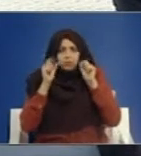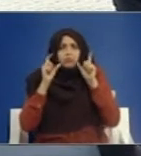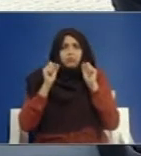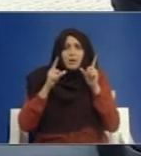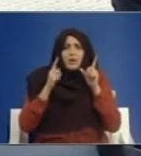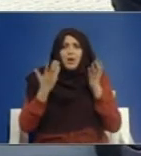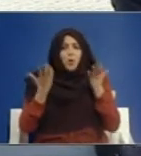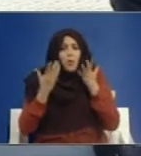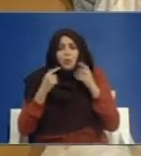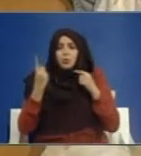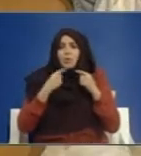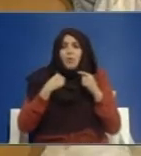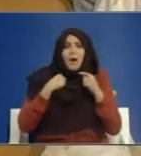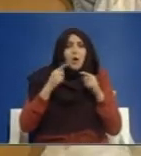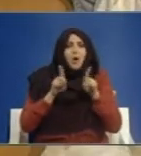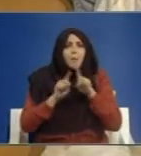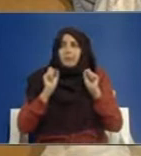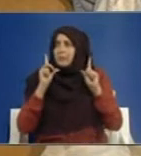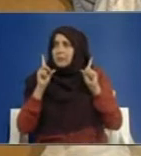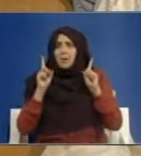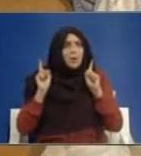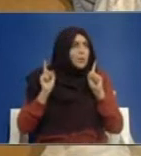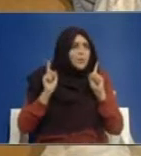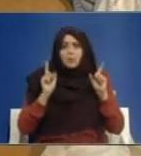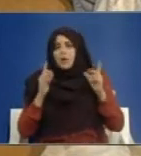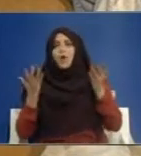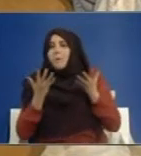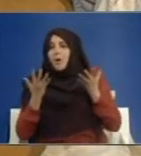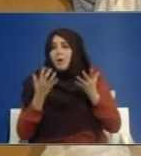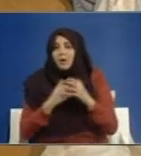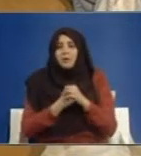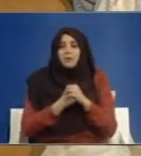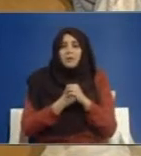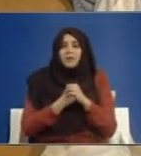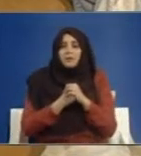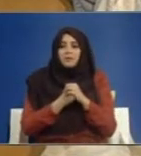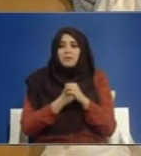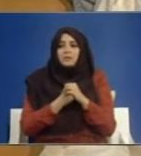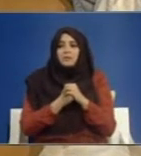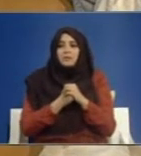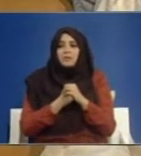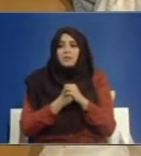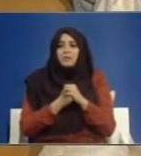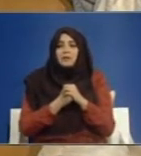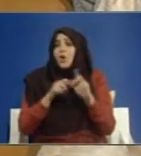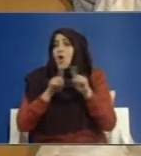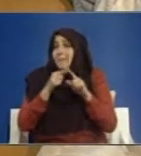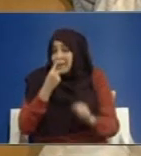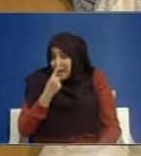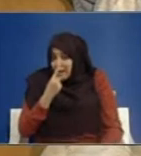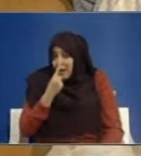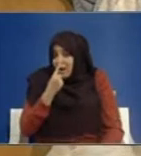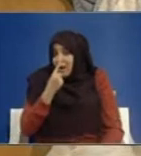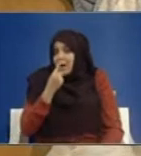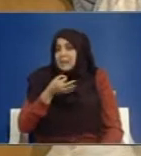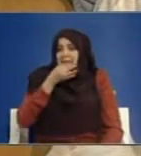يعني تكون منتبه بالك، أو عبارة عن عبادة،